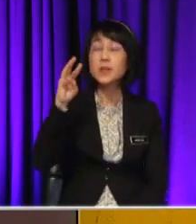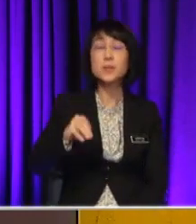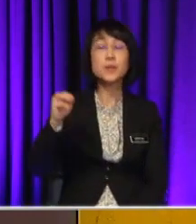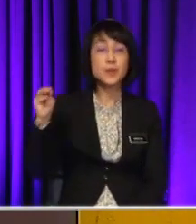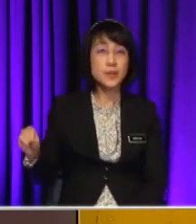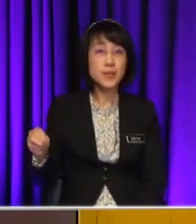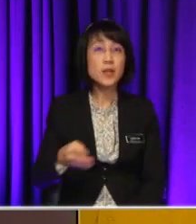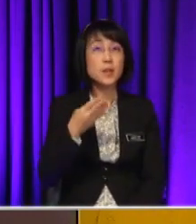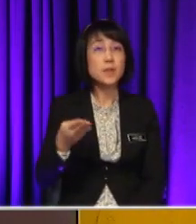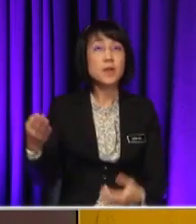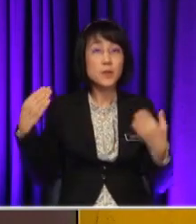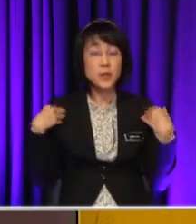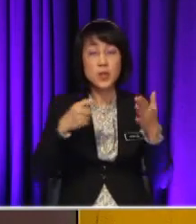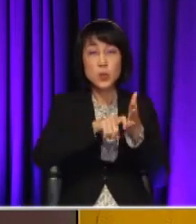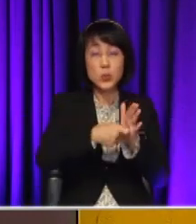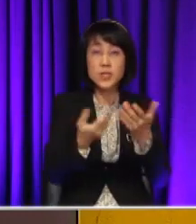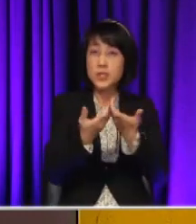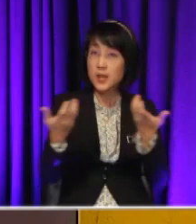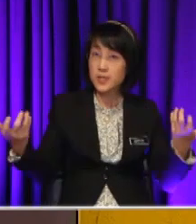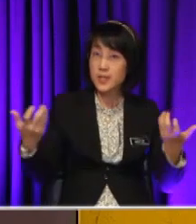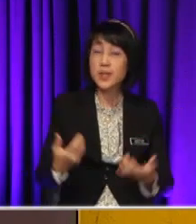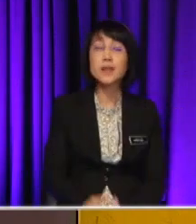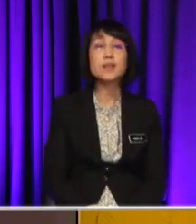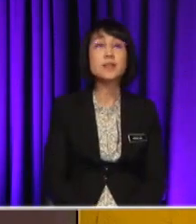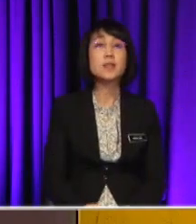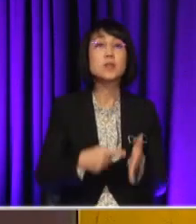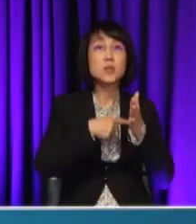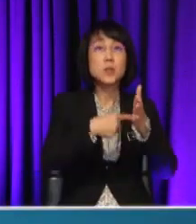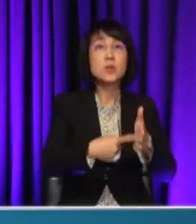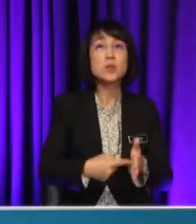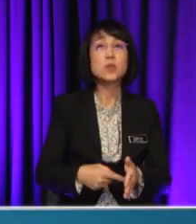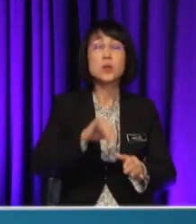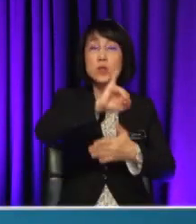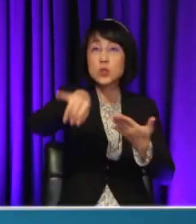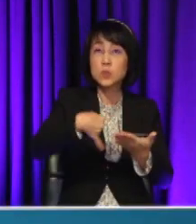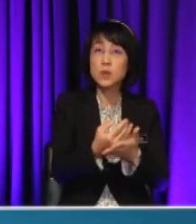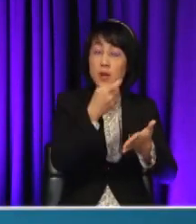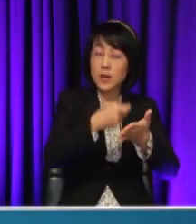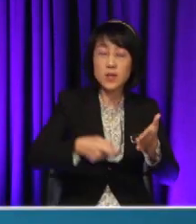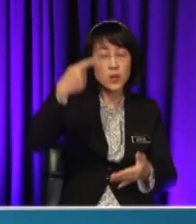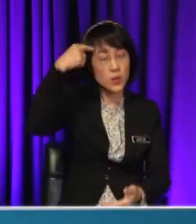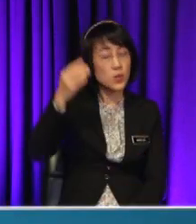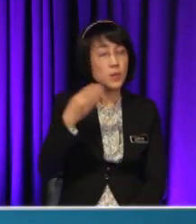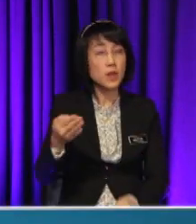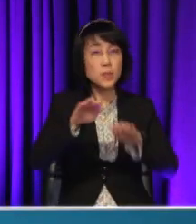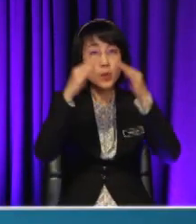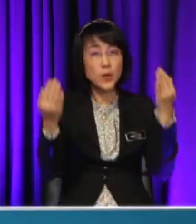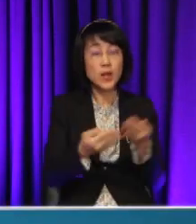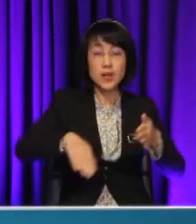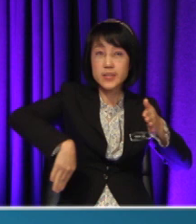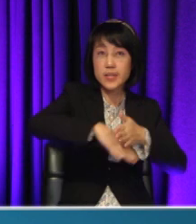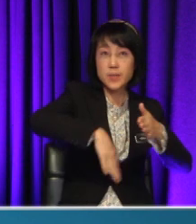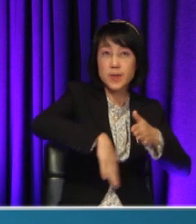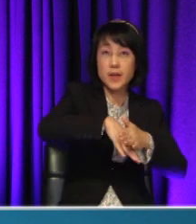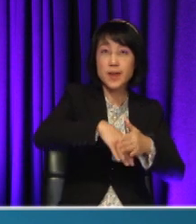barang pun ada kunci asing Oke kemudian memaparkan jumlah harga bagi barengan bola sepak nah ini dah